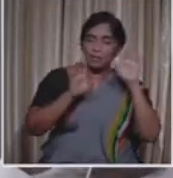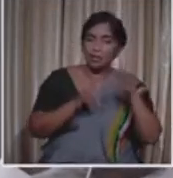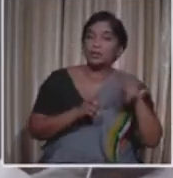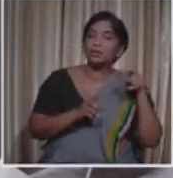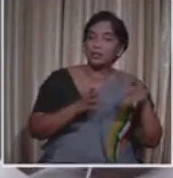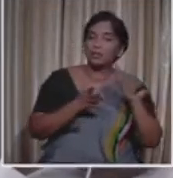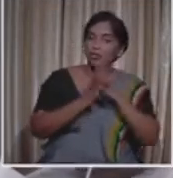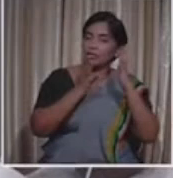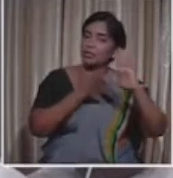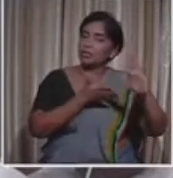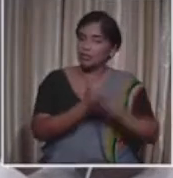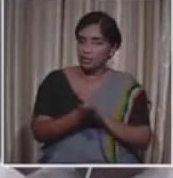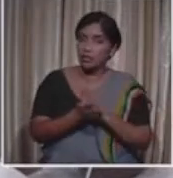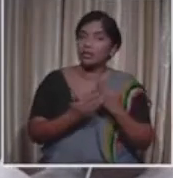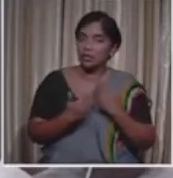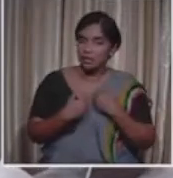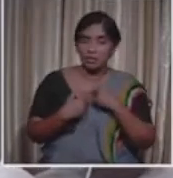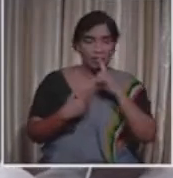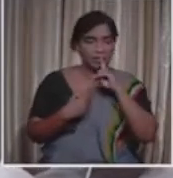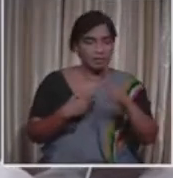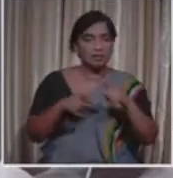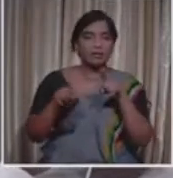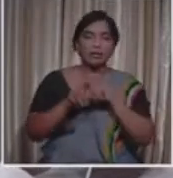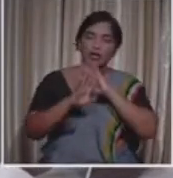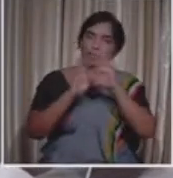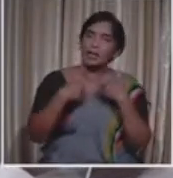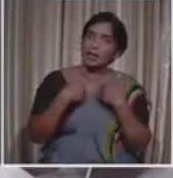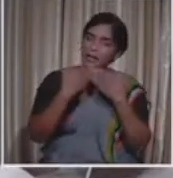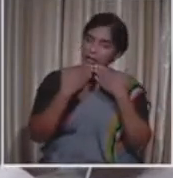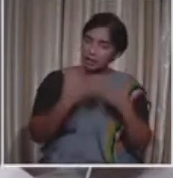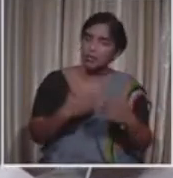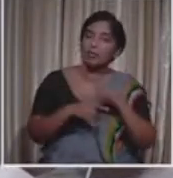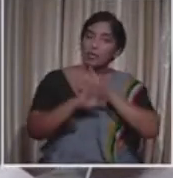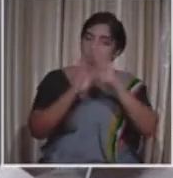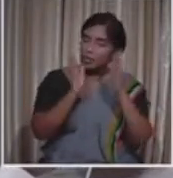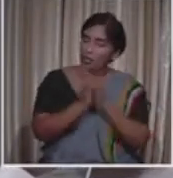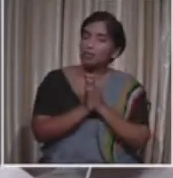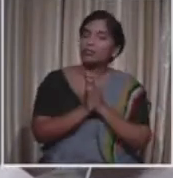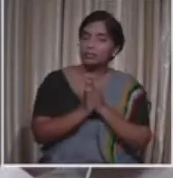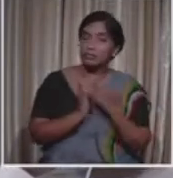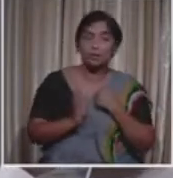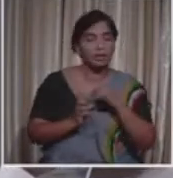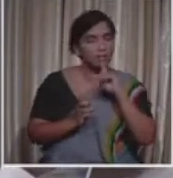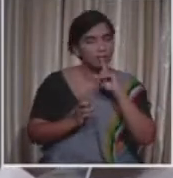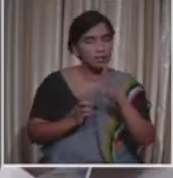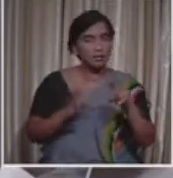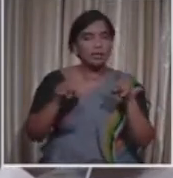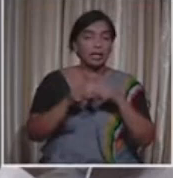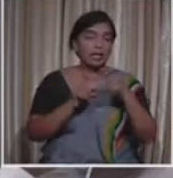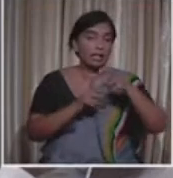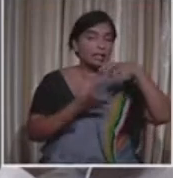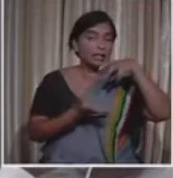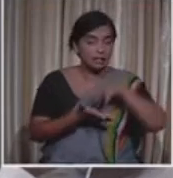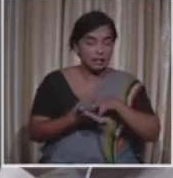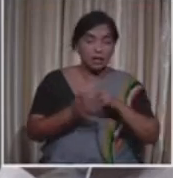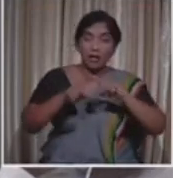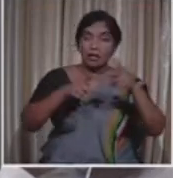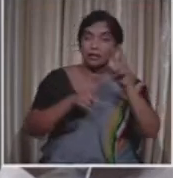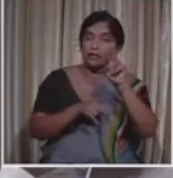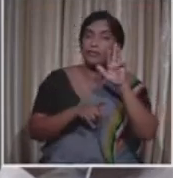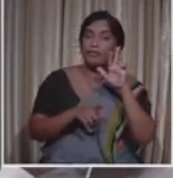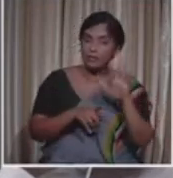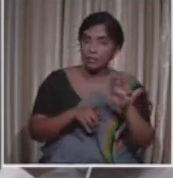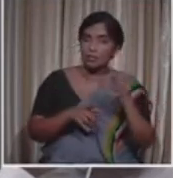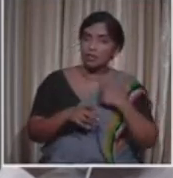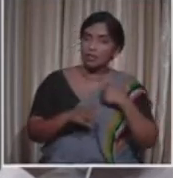පිරිස අපිට විශාල ධෛර්යයක්. මම මේ මට කතා කරපු සෑම කෙනෙකුටම ස්තුතිවන්ත වෙනවා. ඔවුන් සෑම කෙනෙකුට මම කිව්වේ මගේ දිස්ත්‍රික්කයේ අනිත් 29 දෙනාම